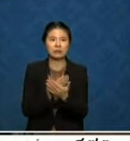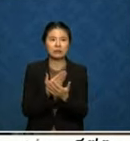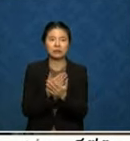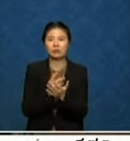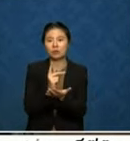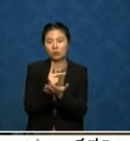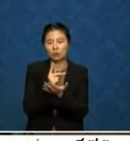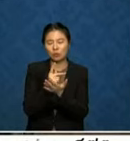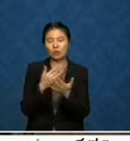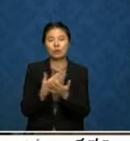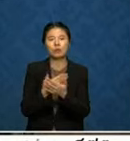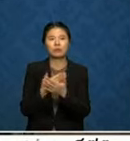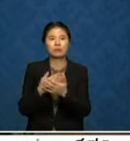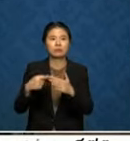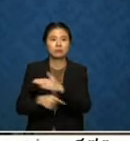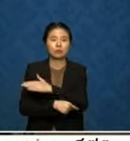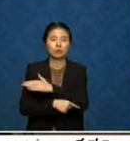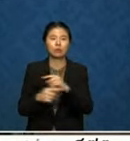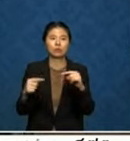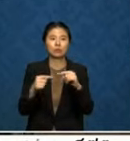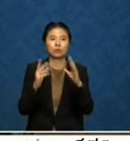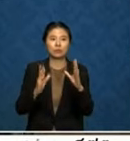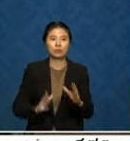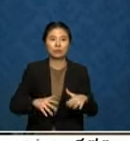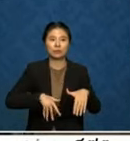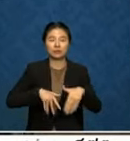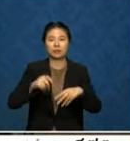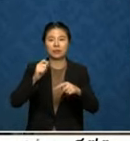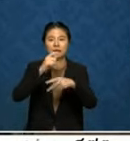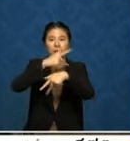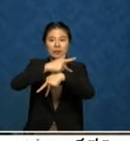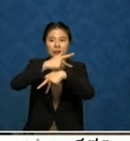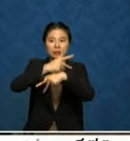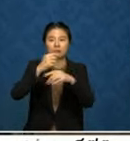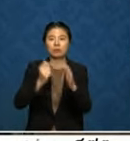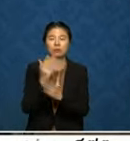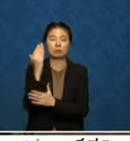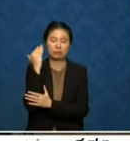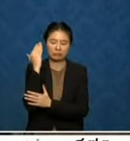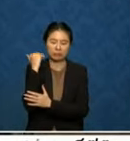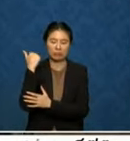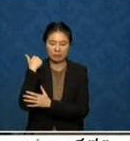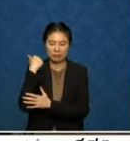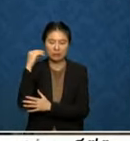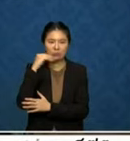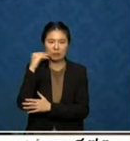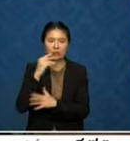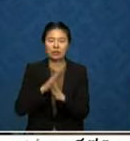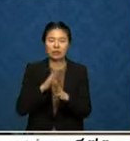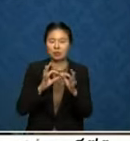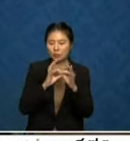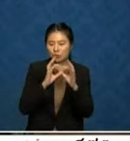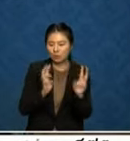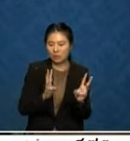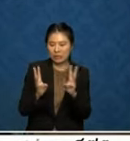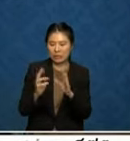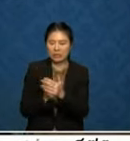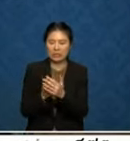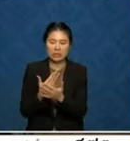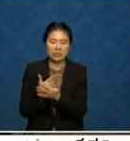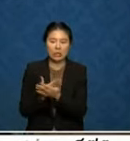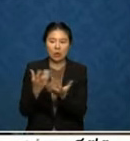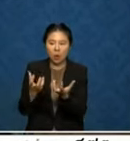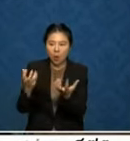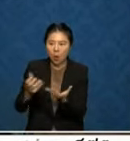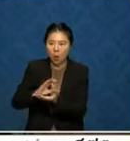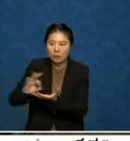การช่อโกงประชาชนจากบริษัทกรณีดีไอคอนกรุ๊ปที่ผ่านมาหรือธุรกิจการหลอกลวงให้ลงทุนทุกประเภท